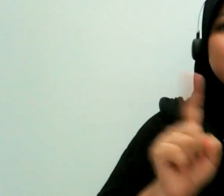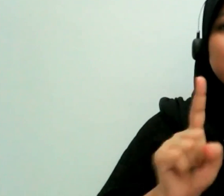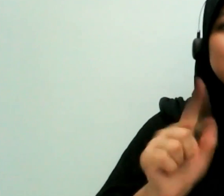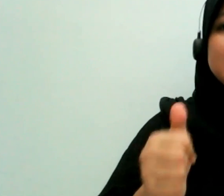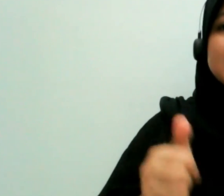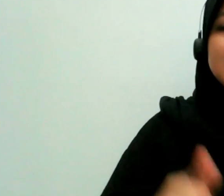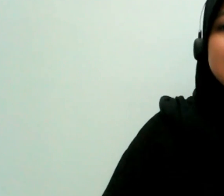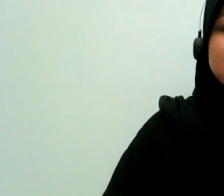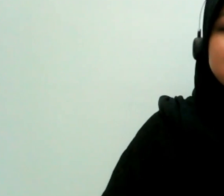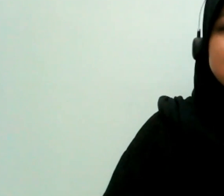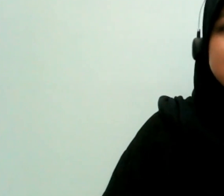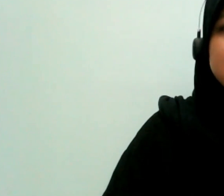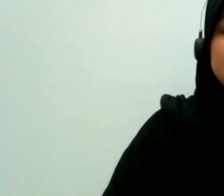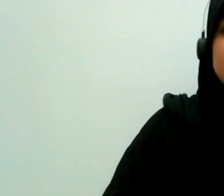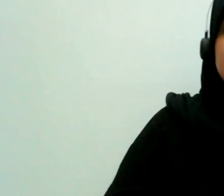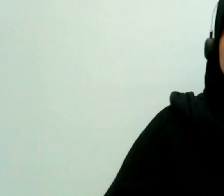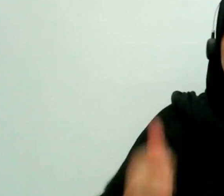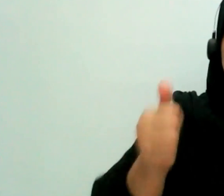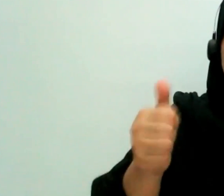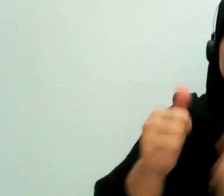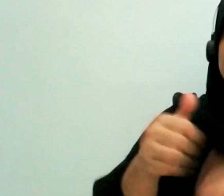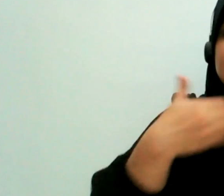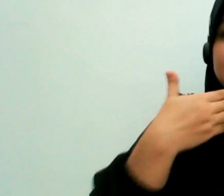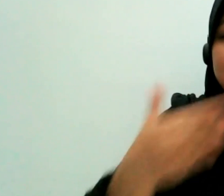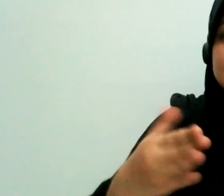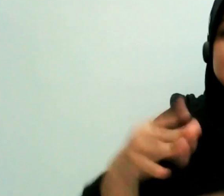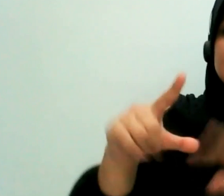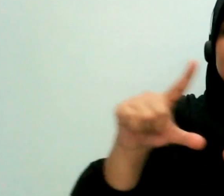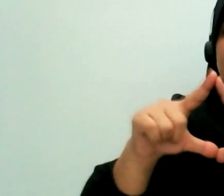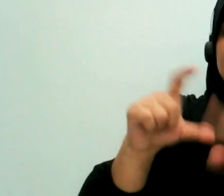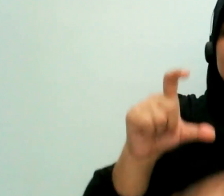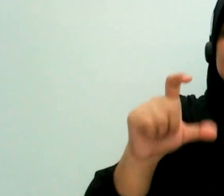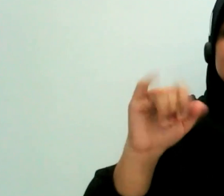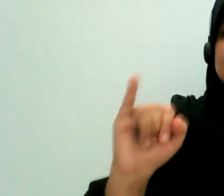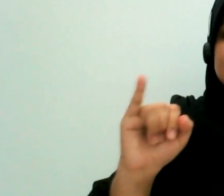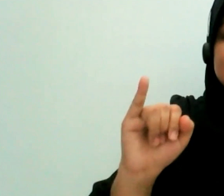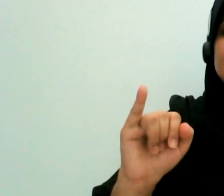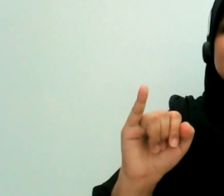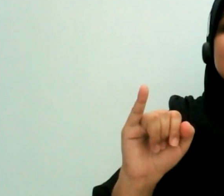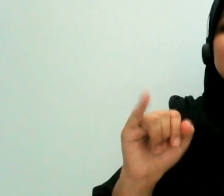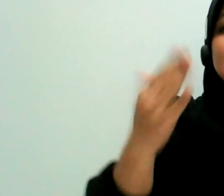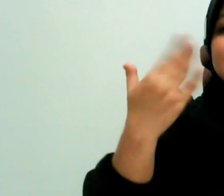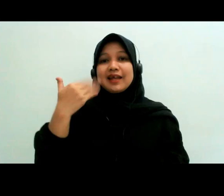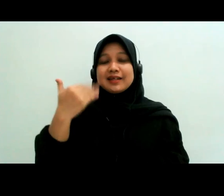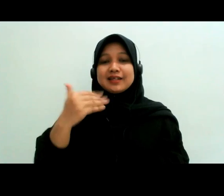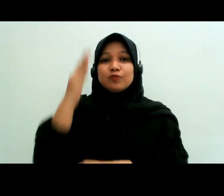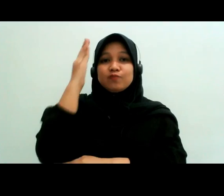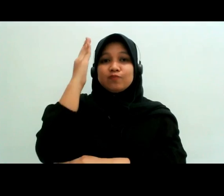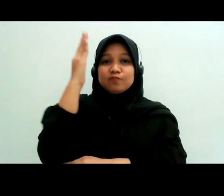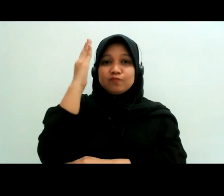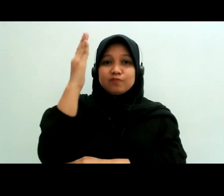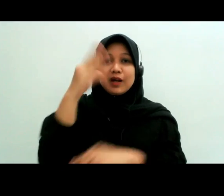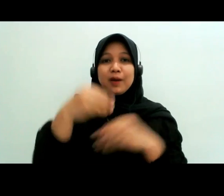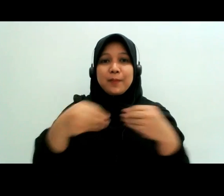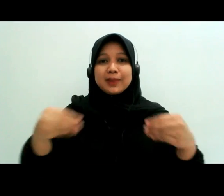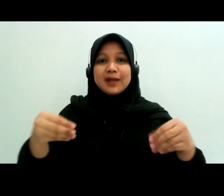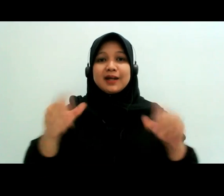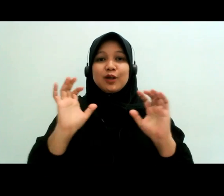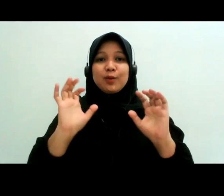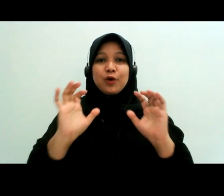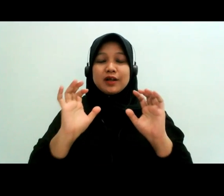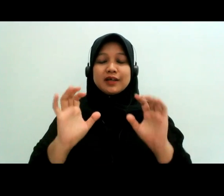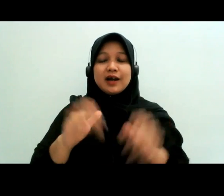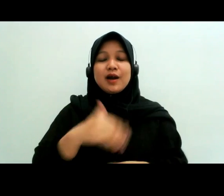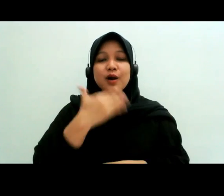baik terima kasih Mbak Aci atas banyak yang disampaikan semoga kita semua bisa ini